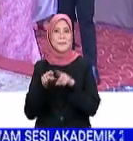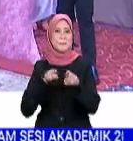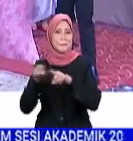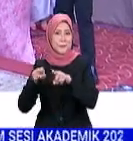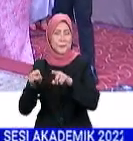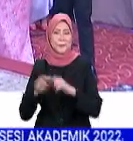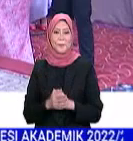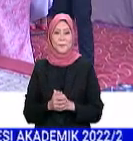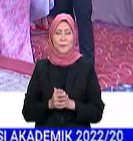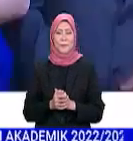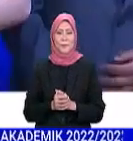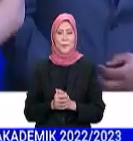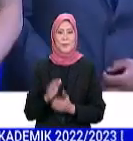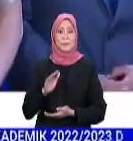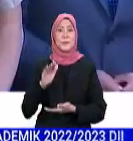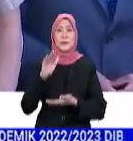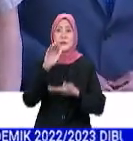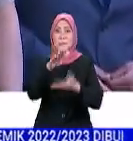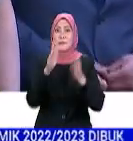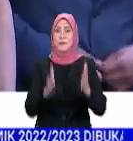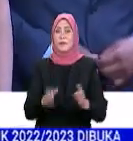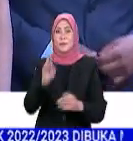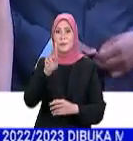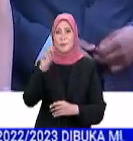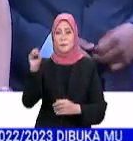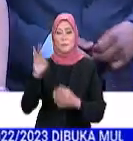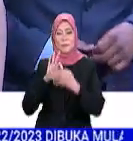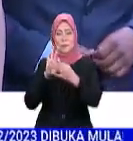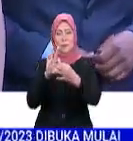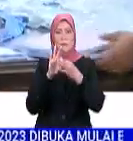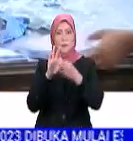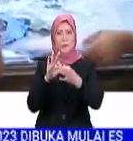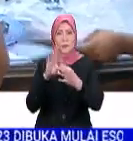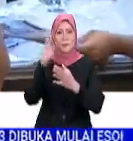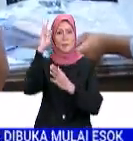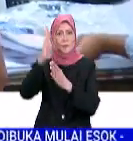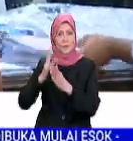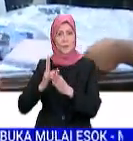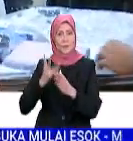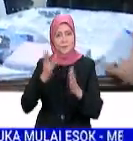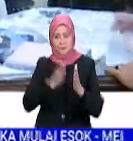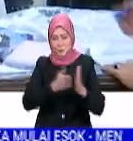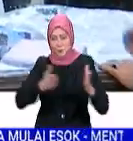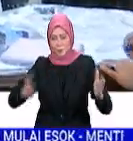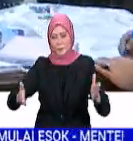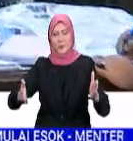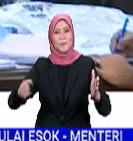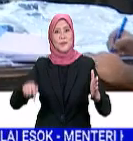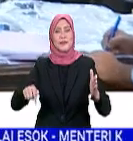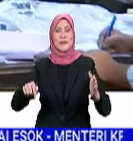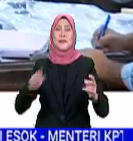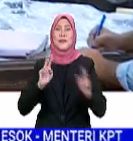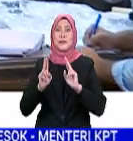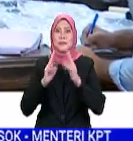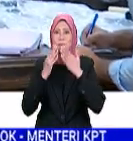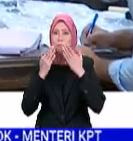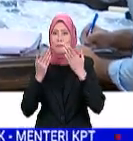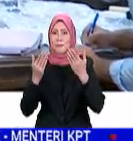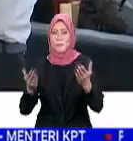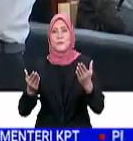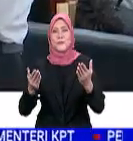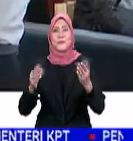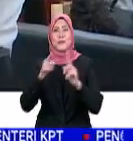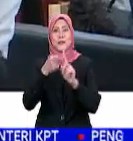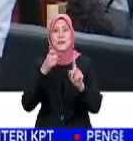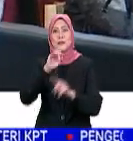bagi penyampaian Tien kerjasama yang dijalin selama enam bulan ini 21 penghargaan dari